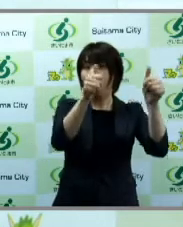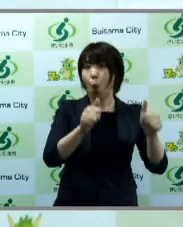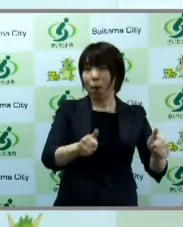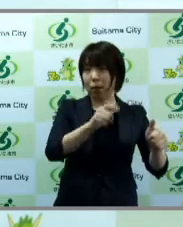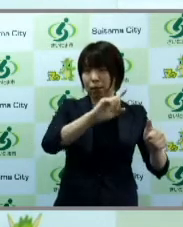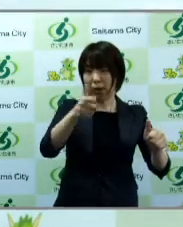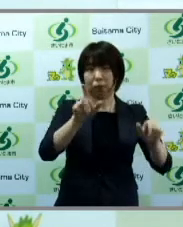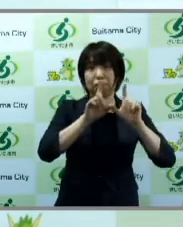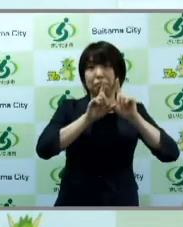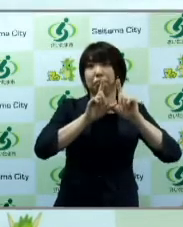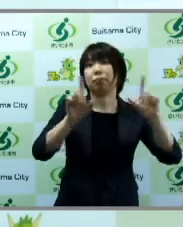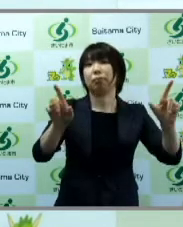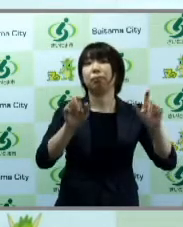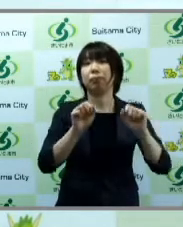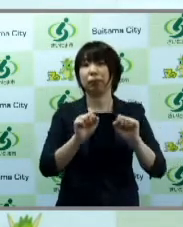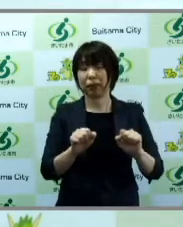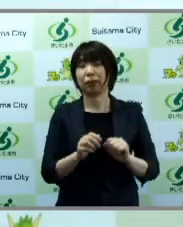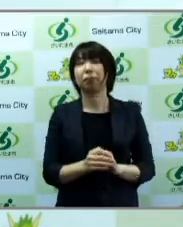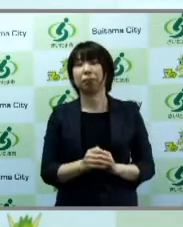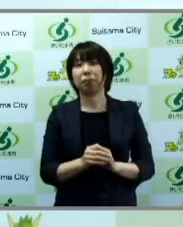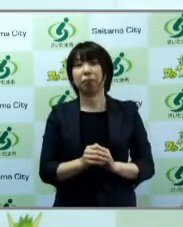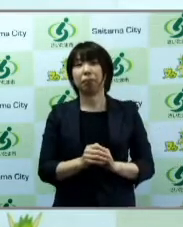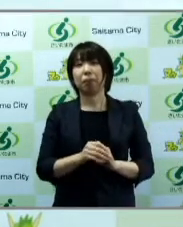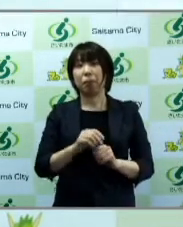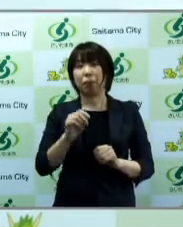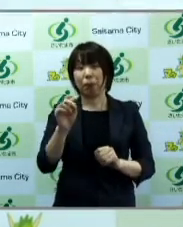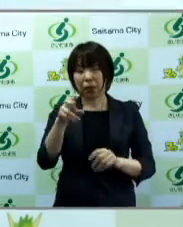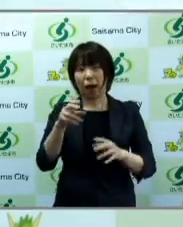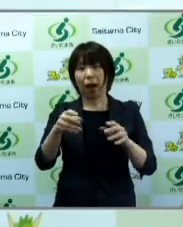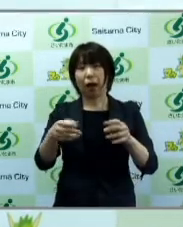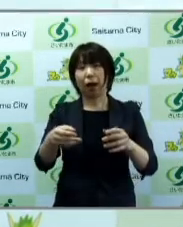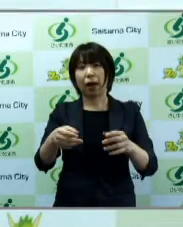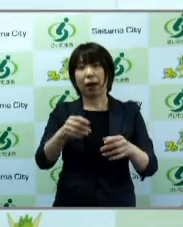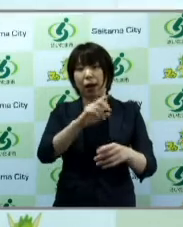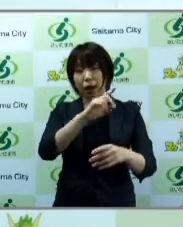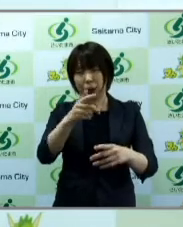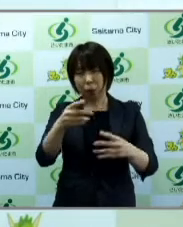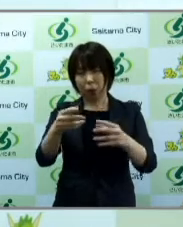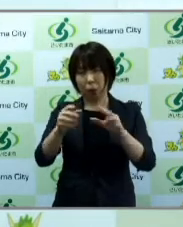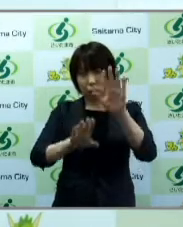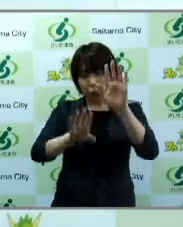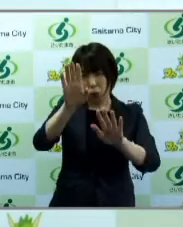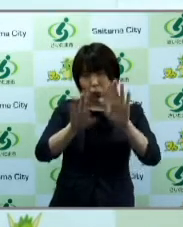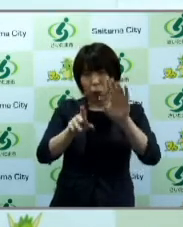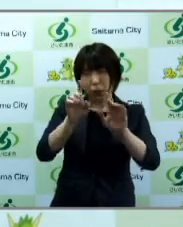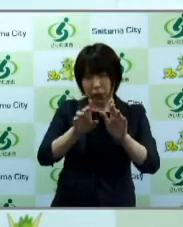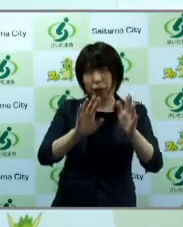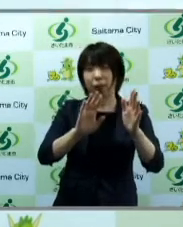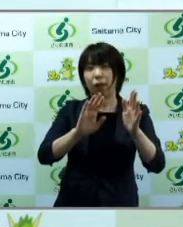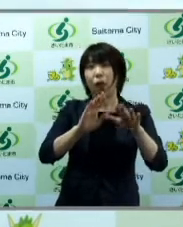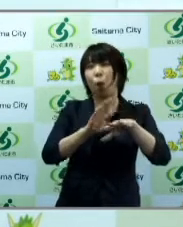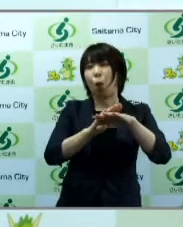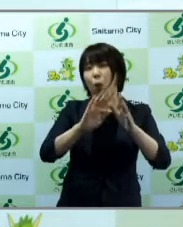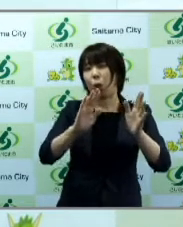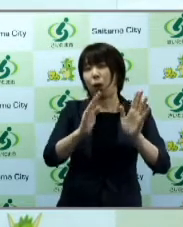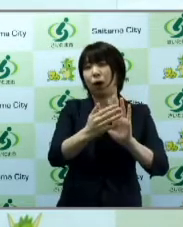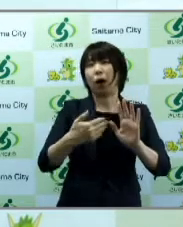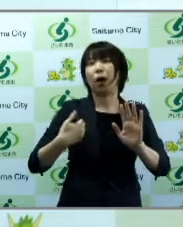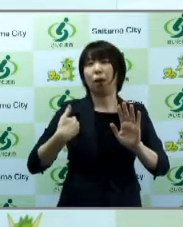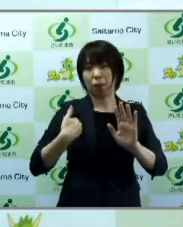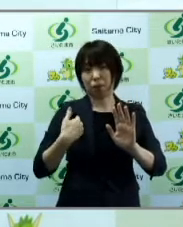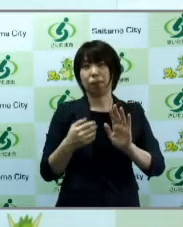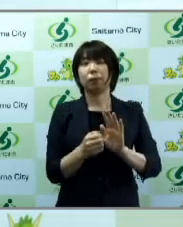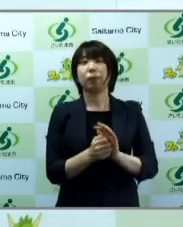況、コロナの状況によってまた変化する可能性もありますが、基本的には私たちとしては、それを講じた上で、実施